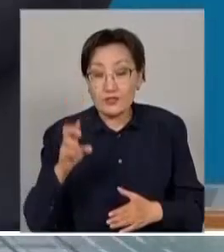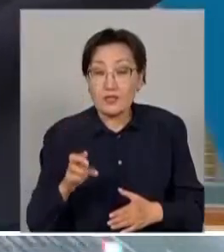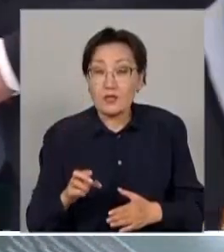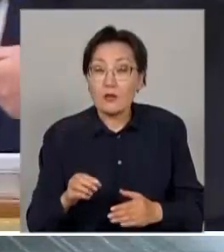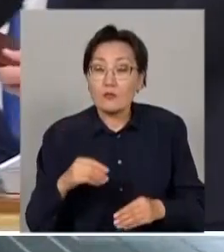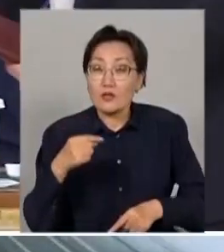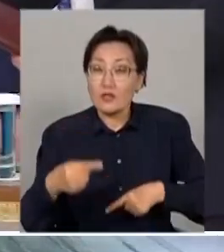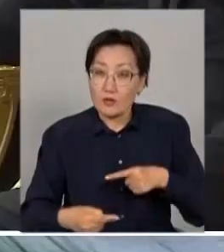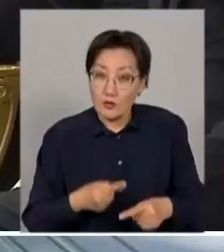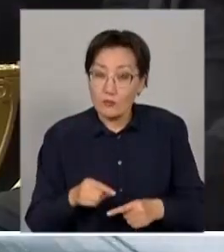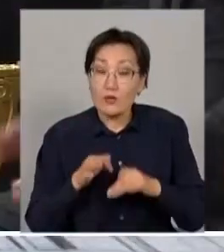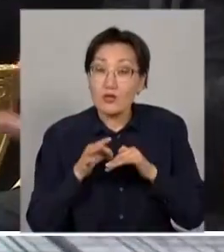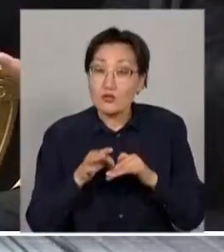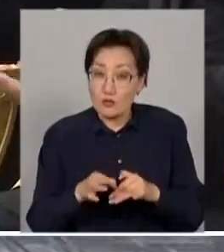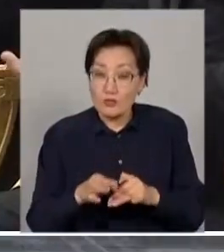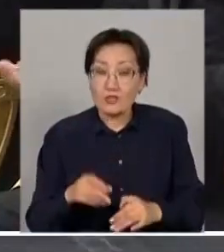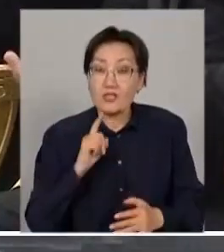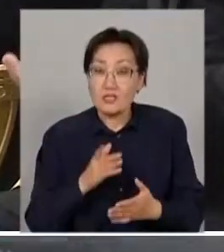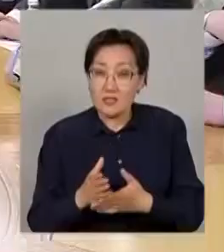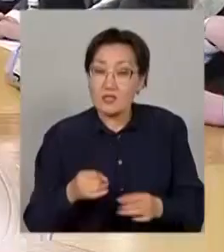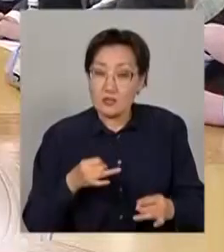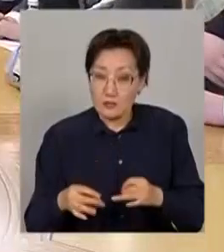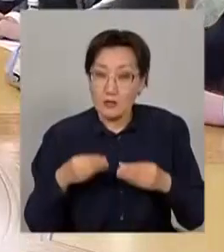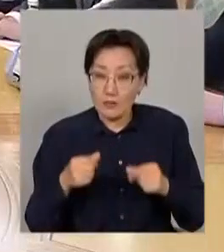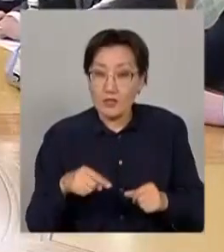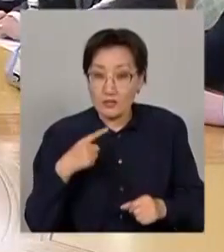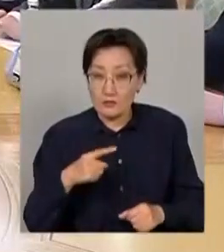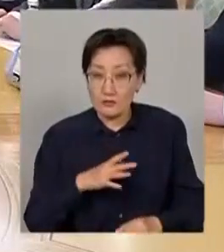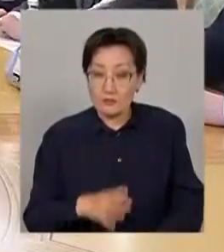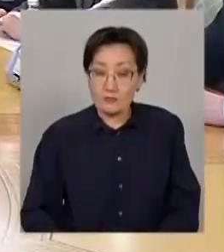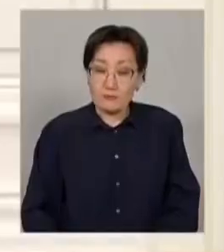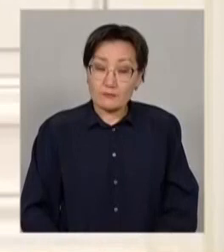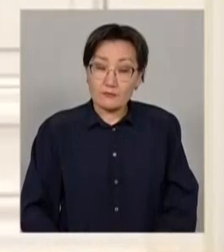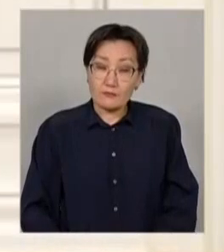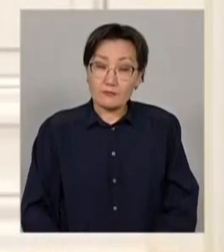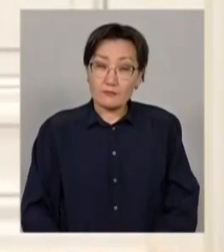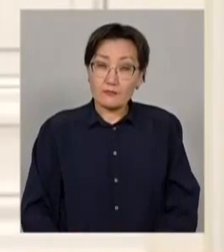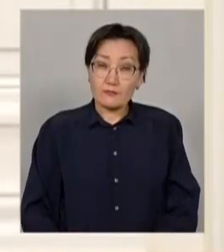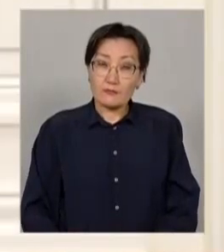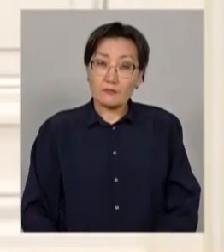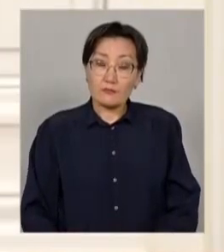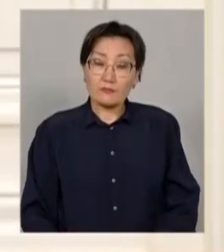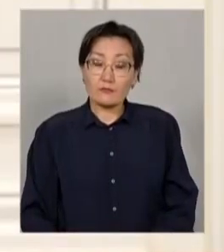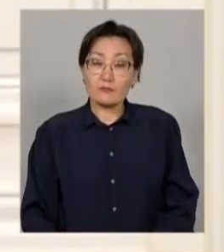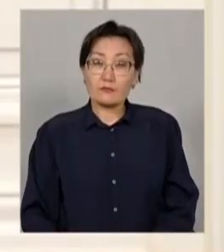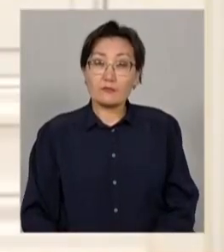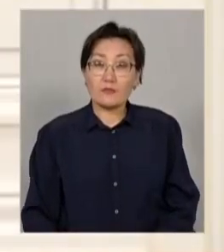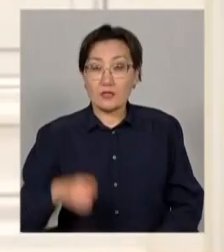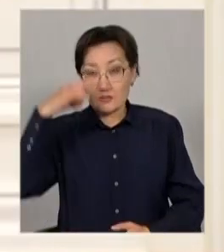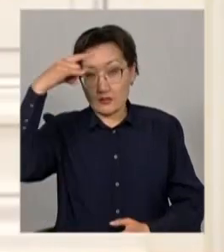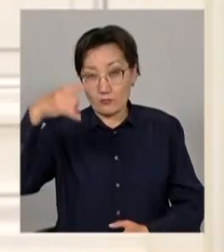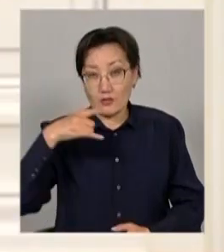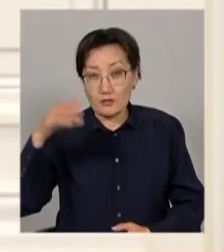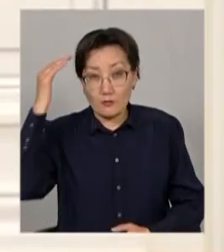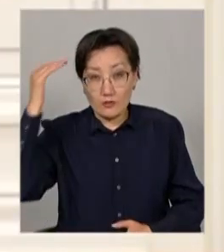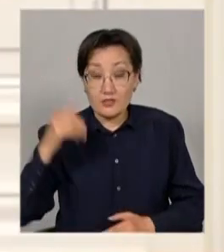саяси диалог сөзсіз ықпал етеді дейді. Настроение и далее последовательно развивать. Қазақстан